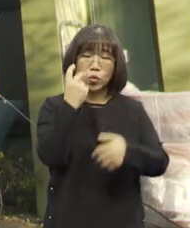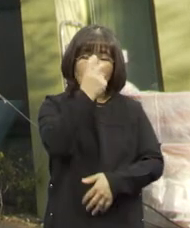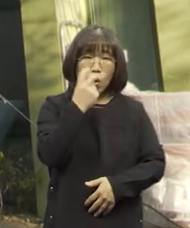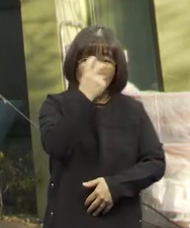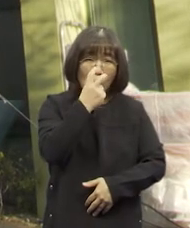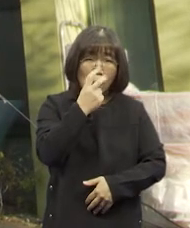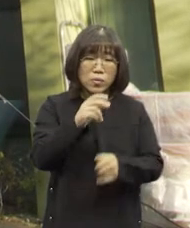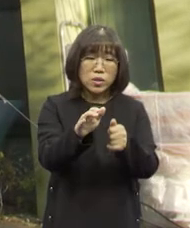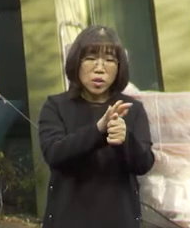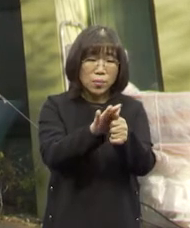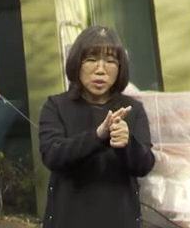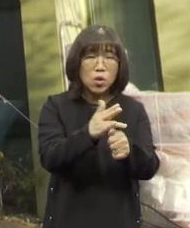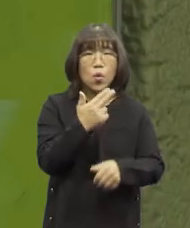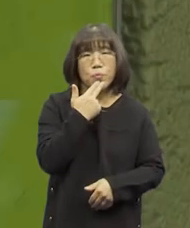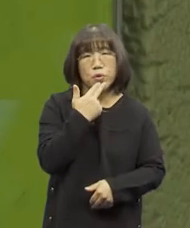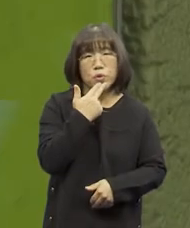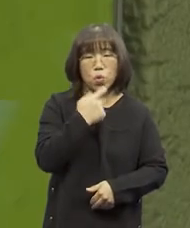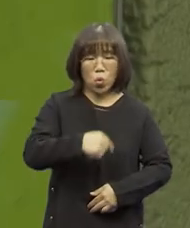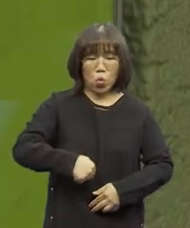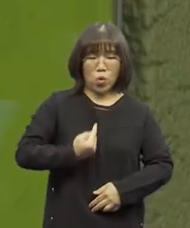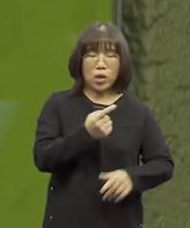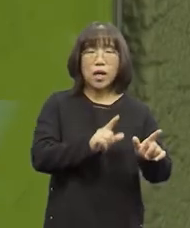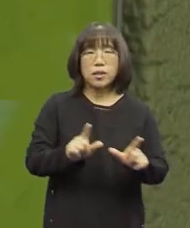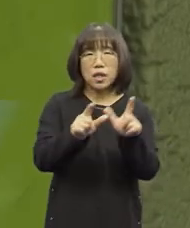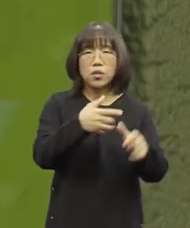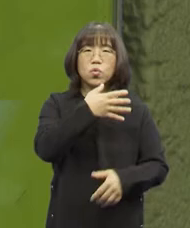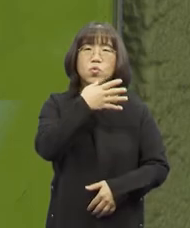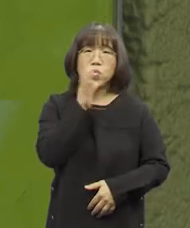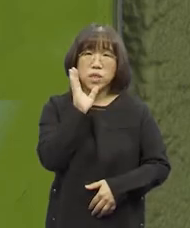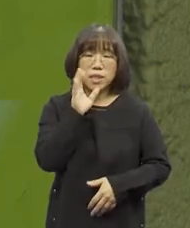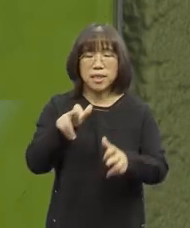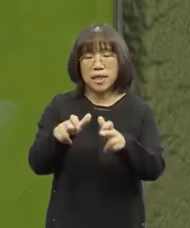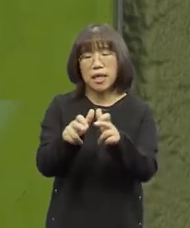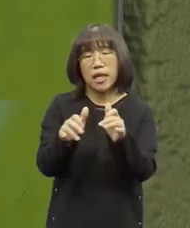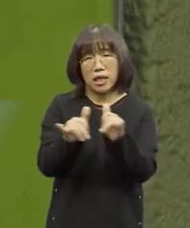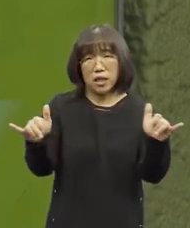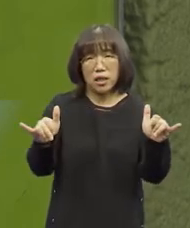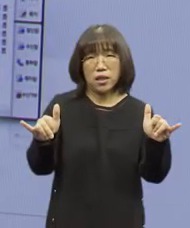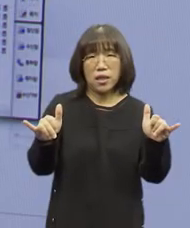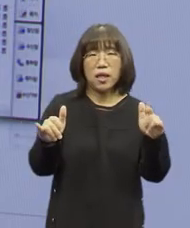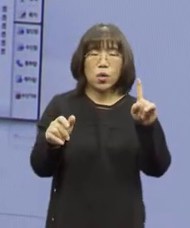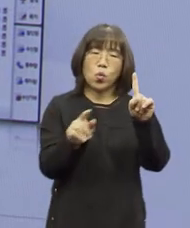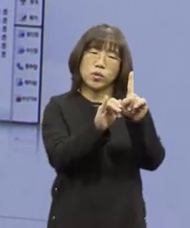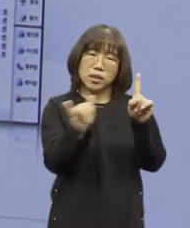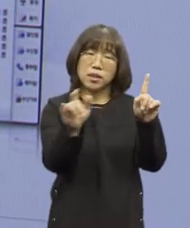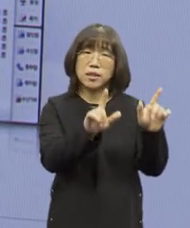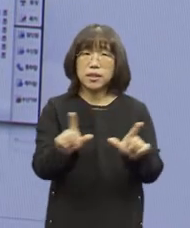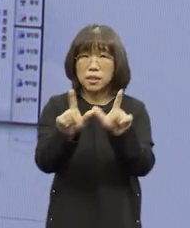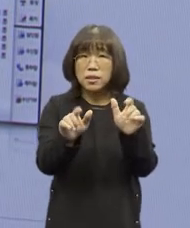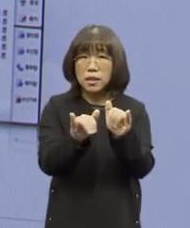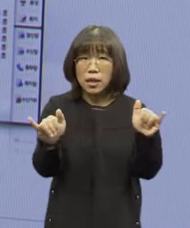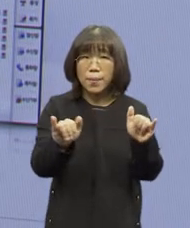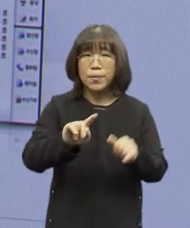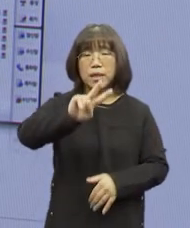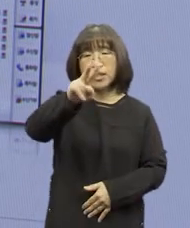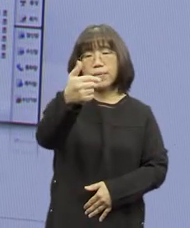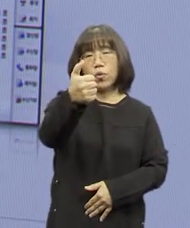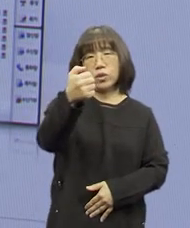화곡 6동은 돌봄 서비스를 받지 않고 있는 홀몸 어르신, 장애인과 고독사 우려가 높은 1인 가구